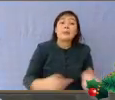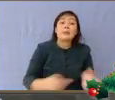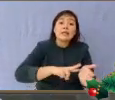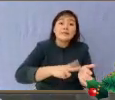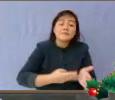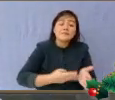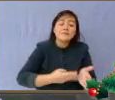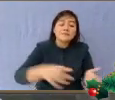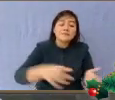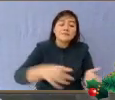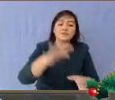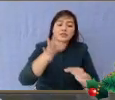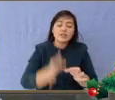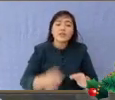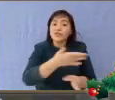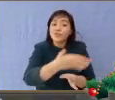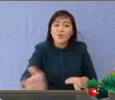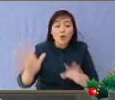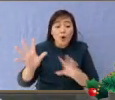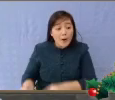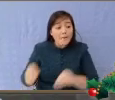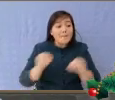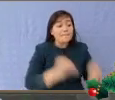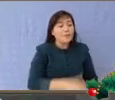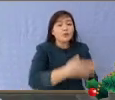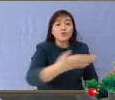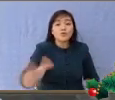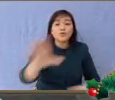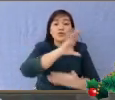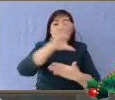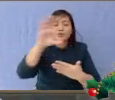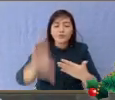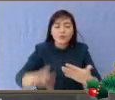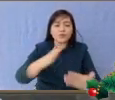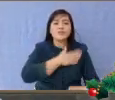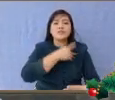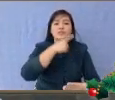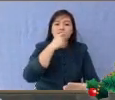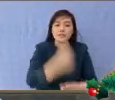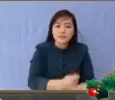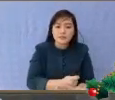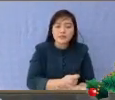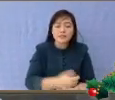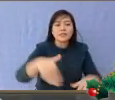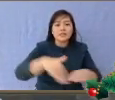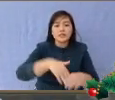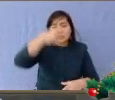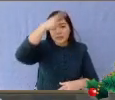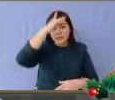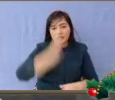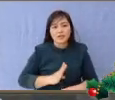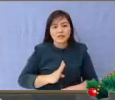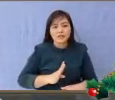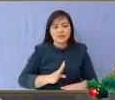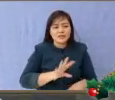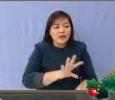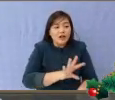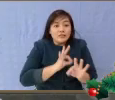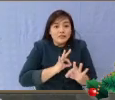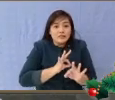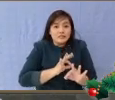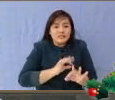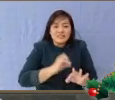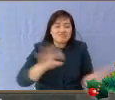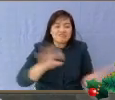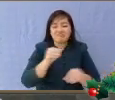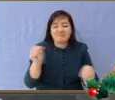Pag-aralan po natin yung mga talata. From verse number 1 down to verse number 3, makikita nyo po yung mga pronouns na